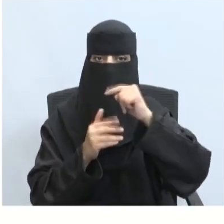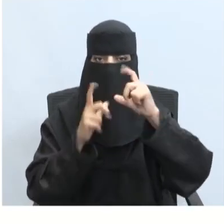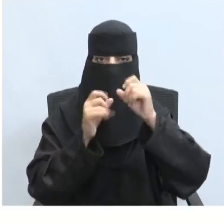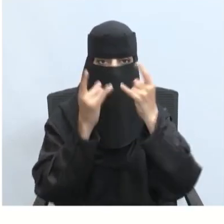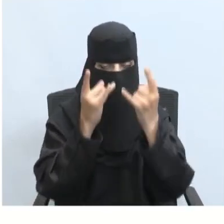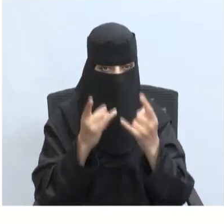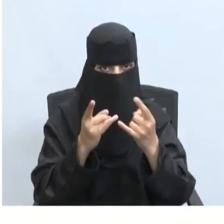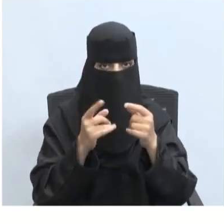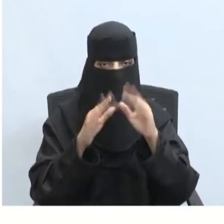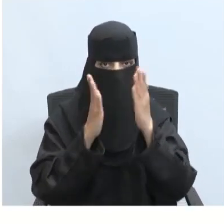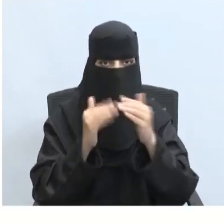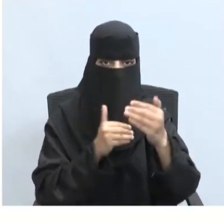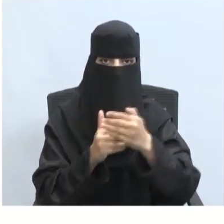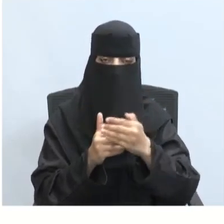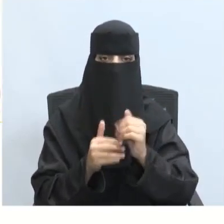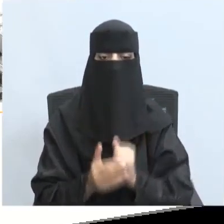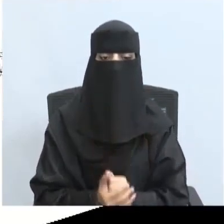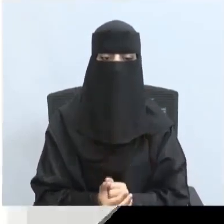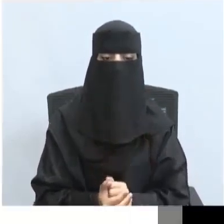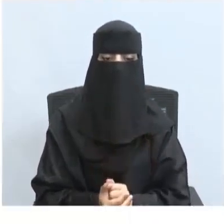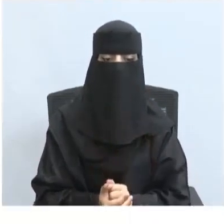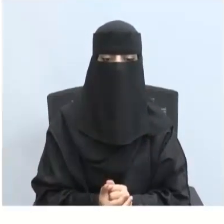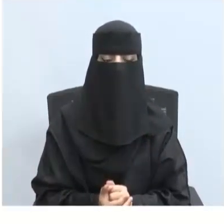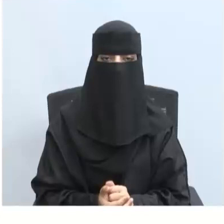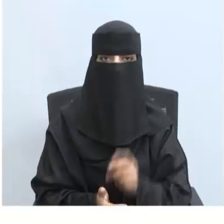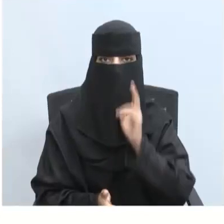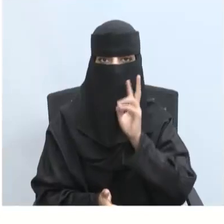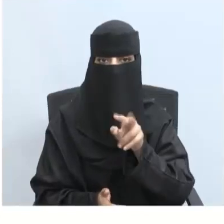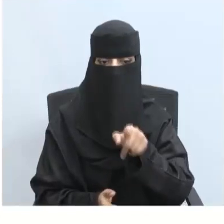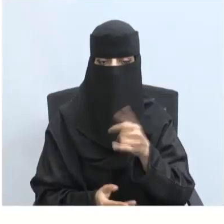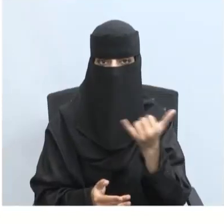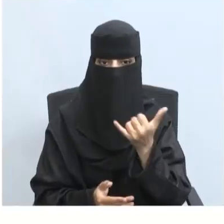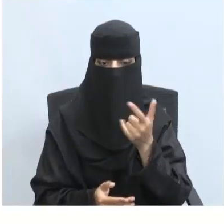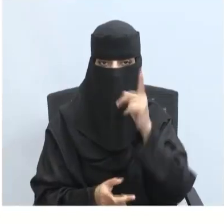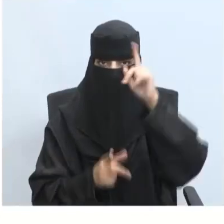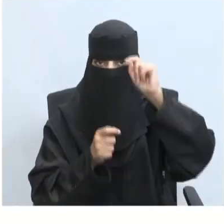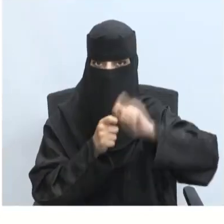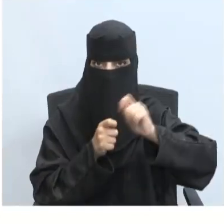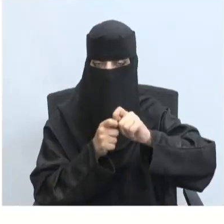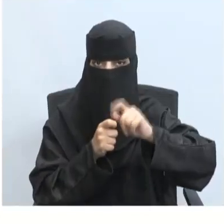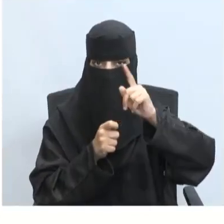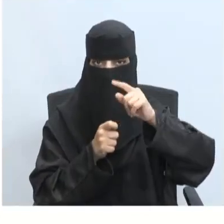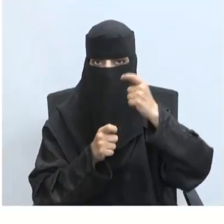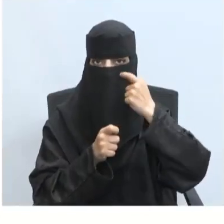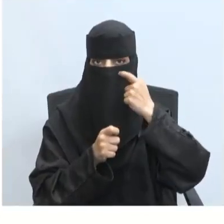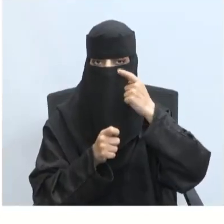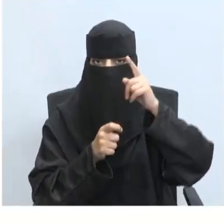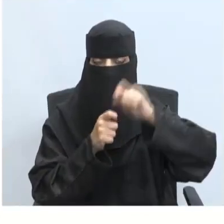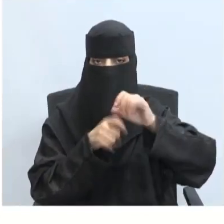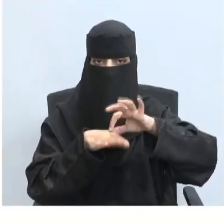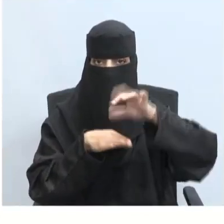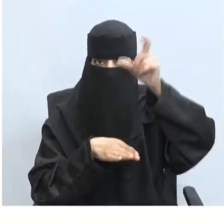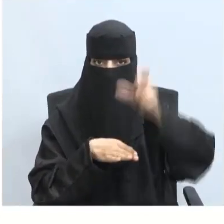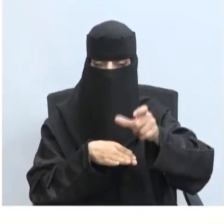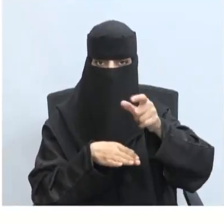دقيقه للاجسام القريبه اذا خلق الله عز وجل العين البشريه